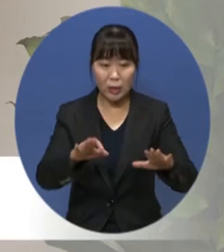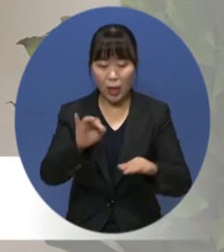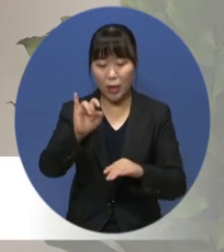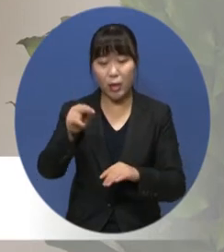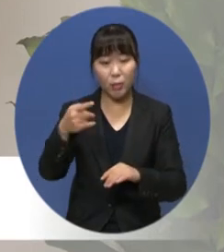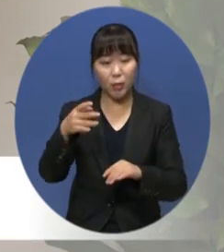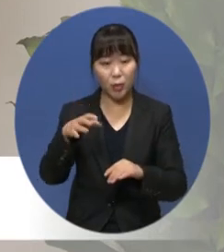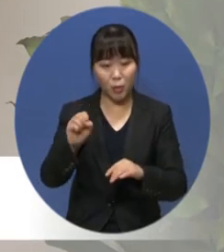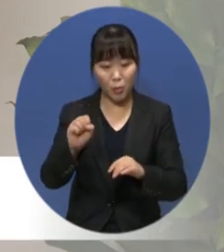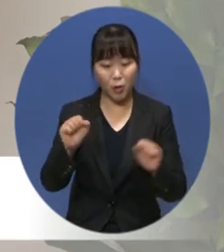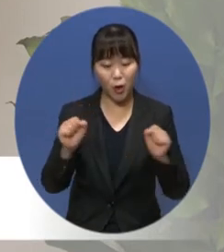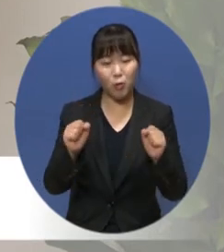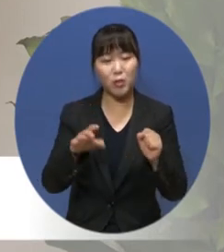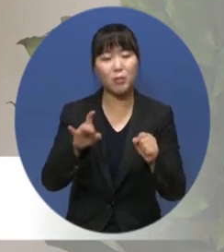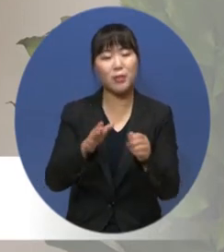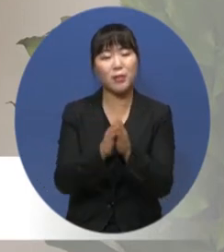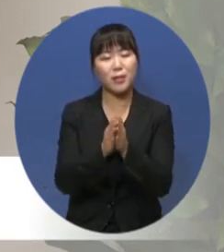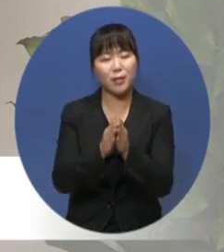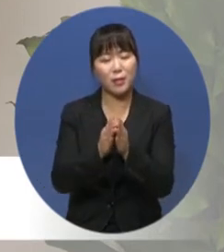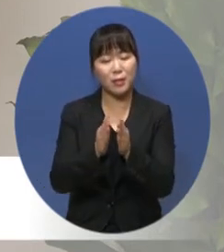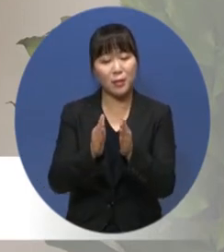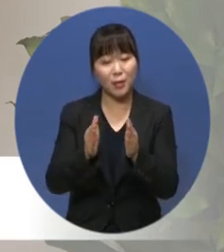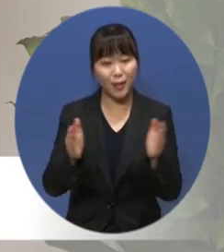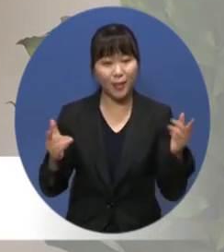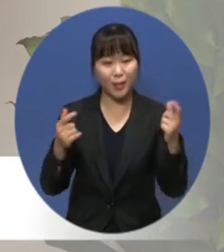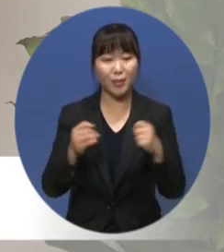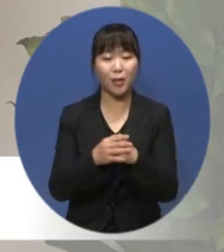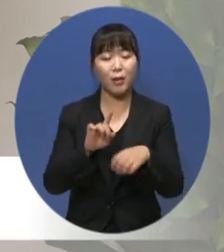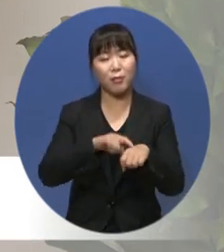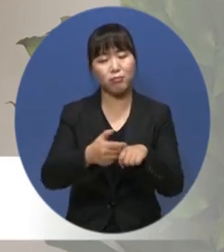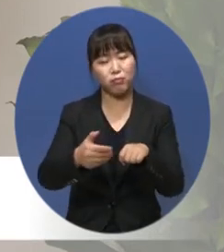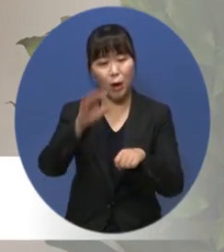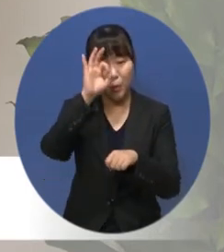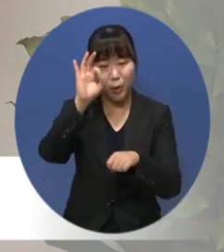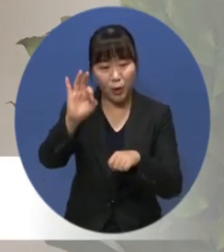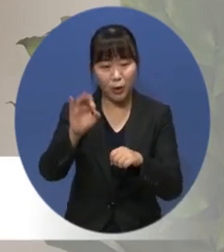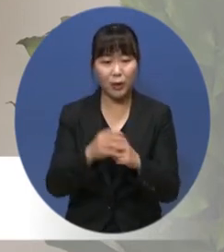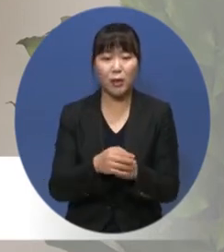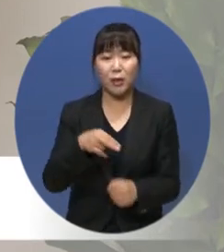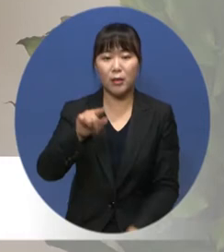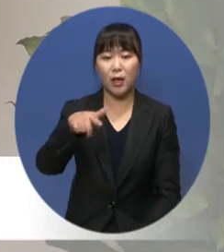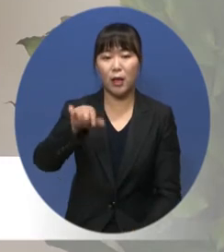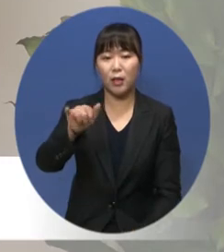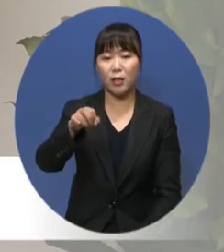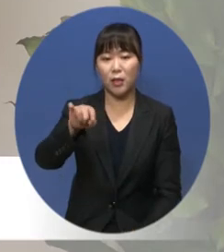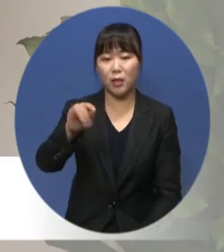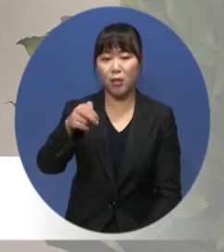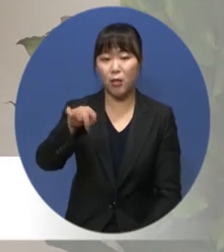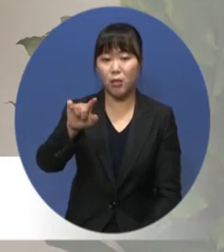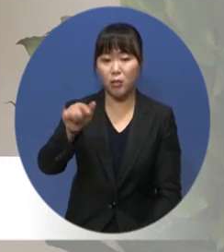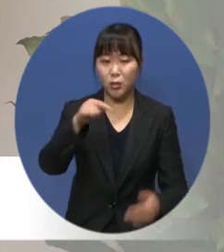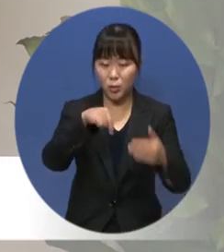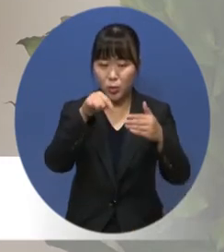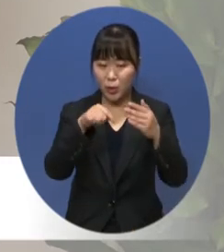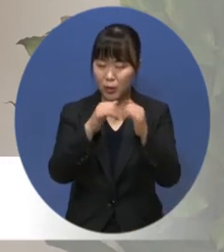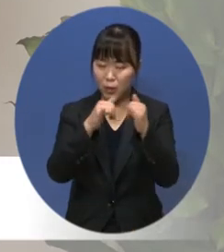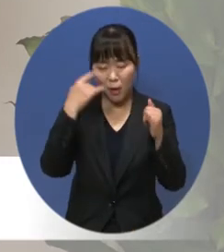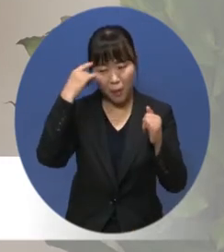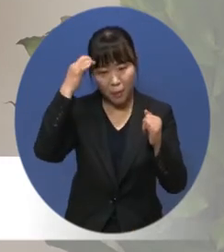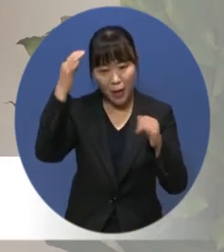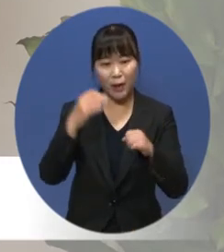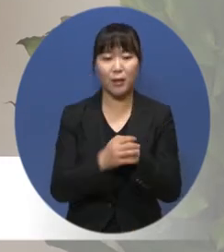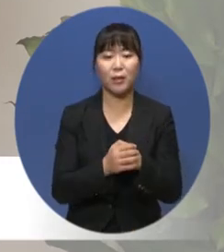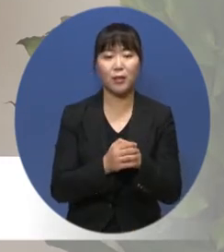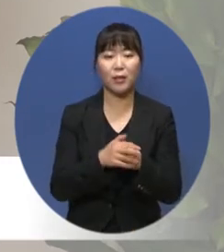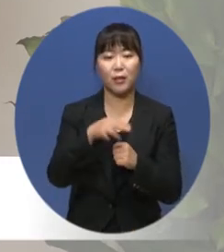자리를 내주고 있는 실감합니다 시간 속을 걷다 보니 사기열전 송 의 물을 떠 옵니다 전시대